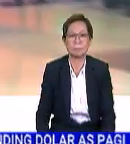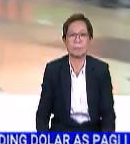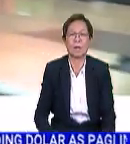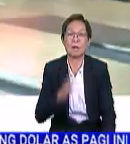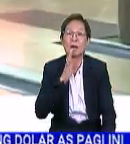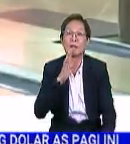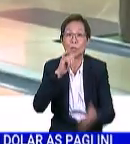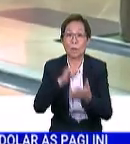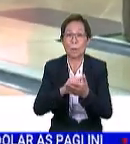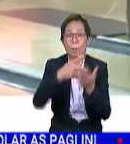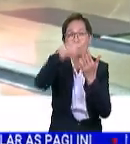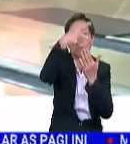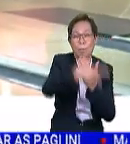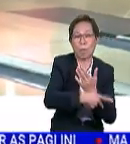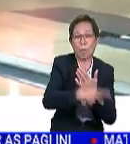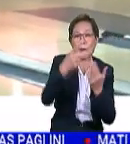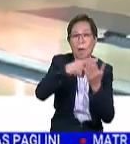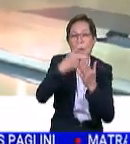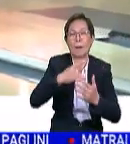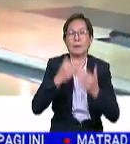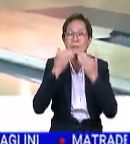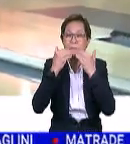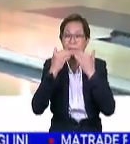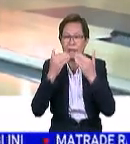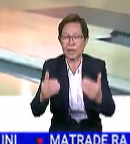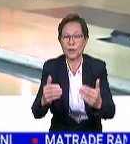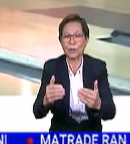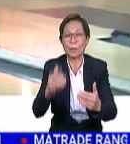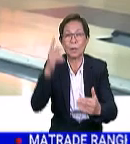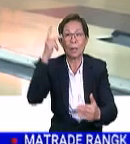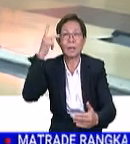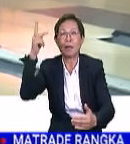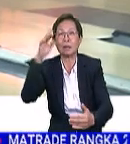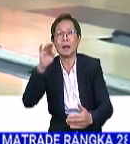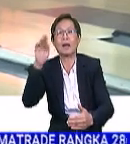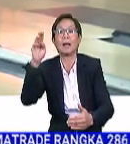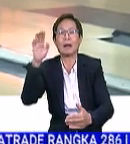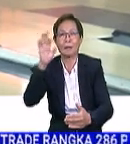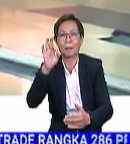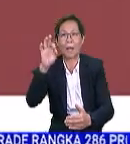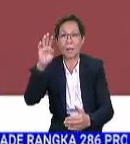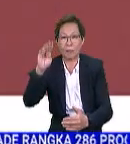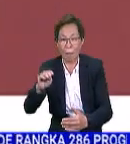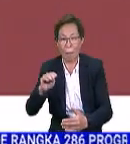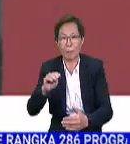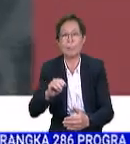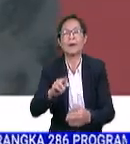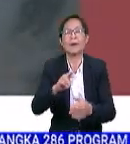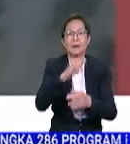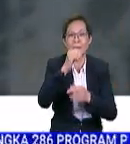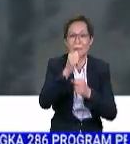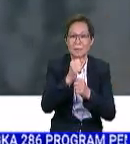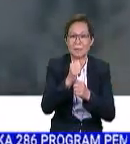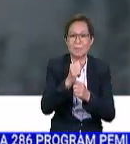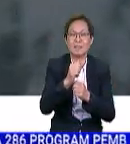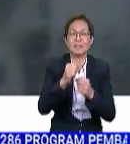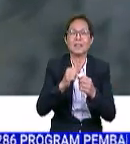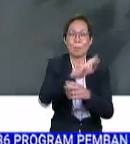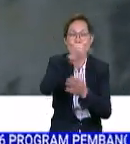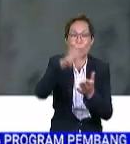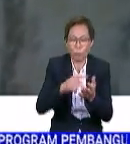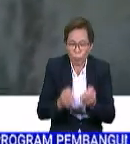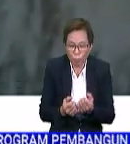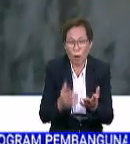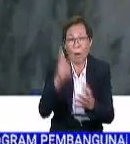Beliau menyatakannya pada program apresiasi Kelantan FM dan rakan strategik 2022 di pusat bowling terkemuka di Kota Baru. Kelantan